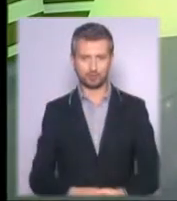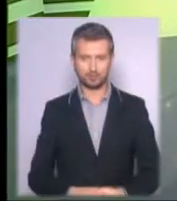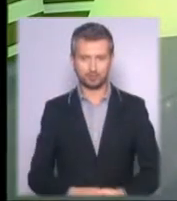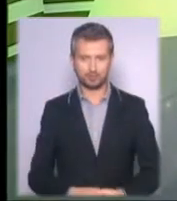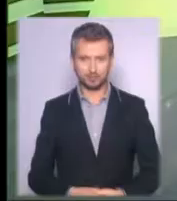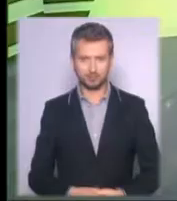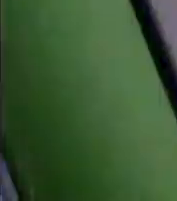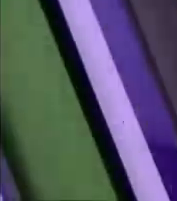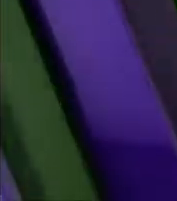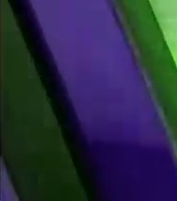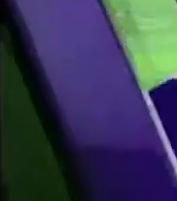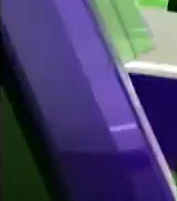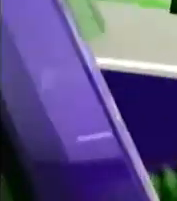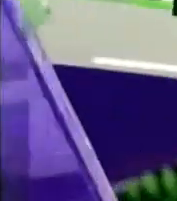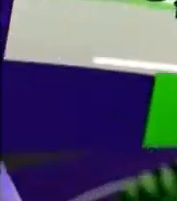спорту.